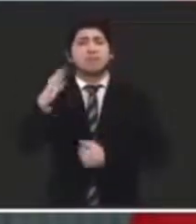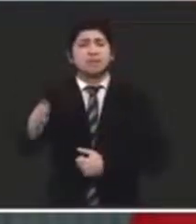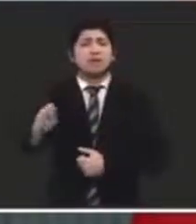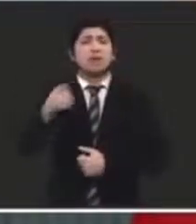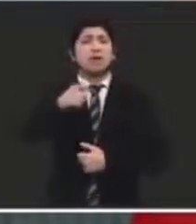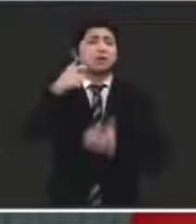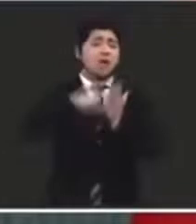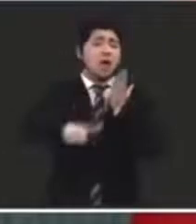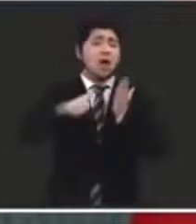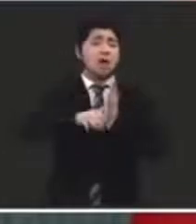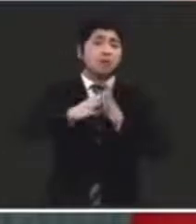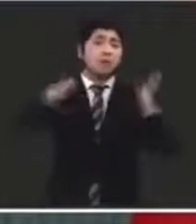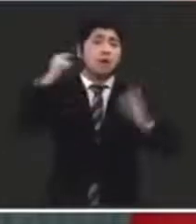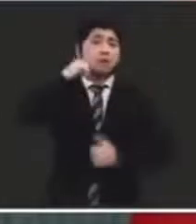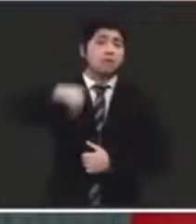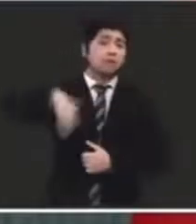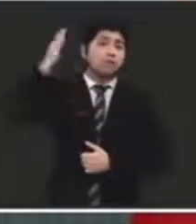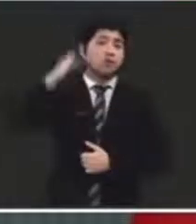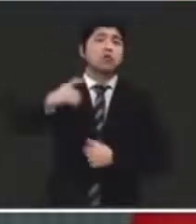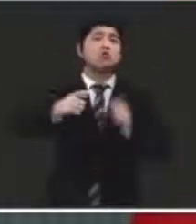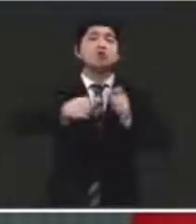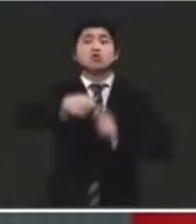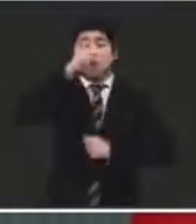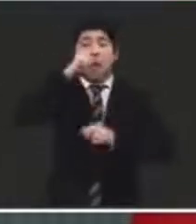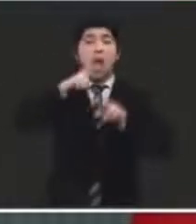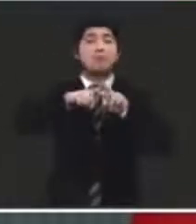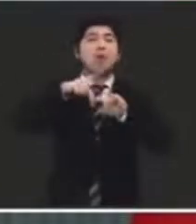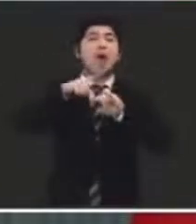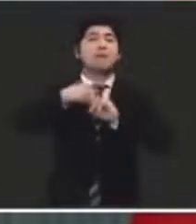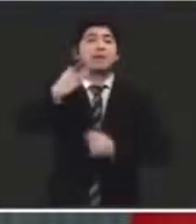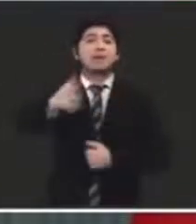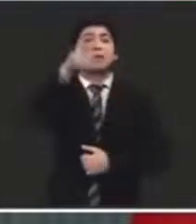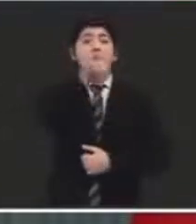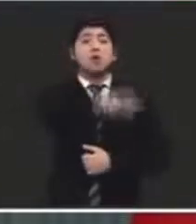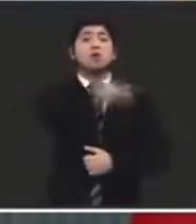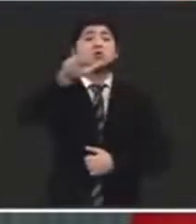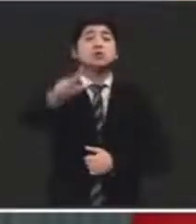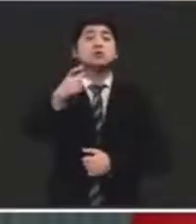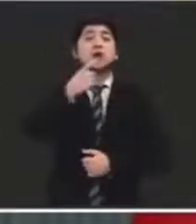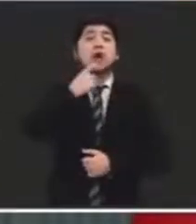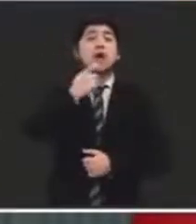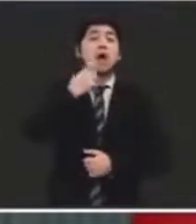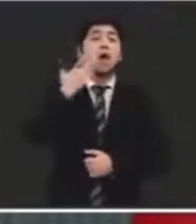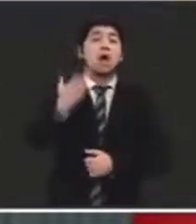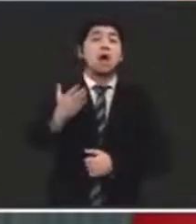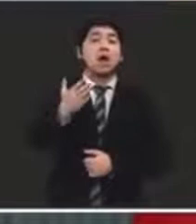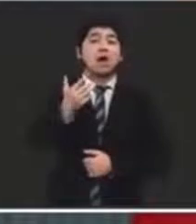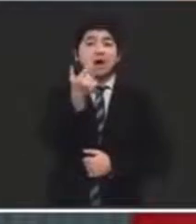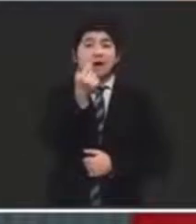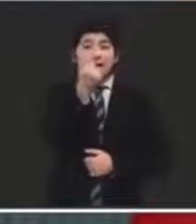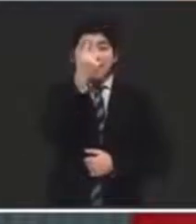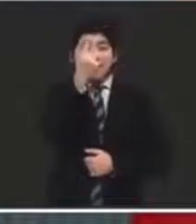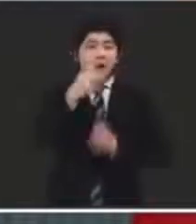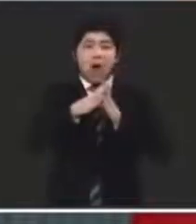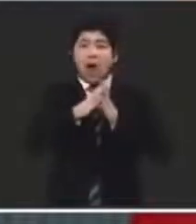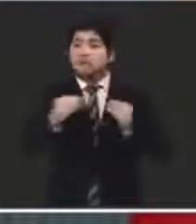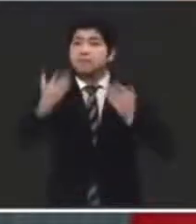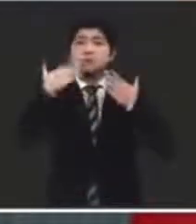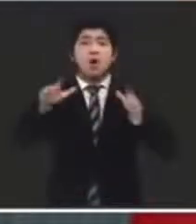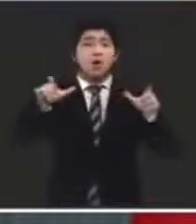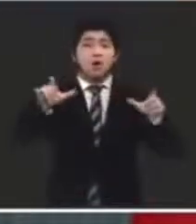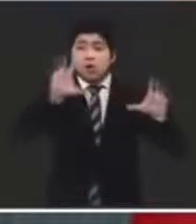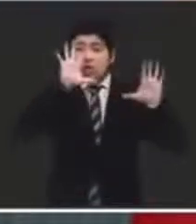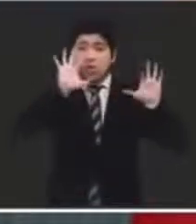yazdılar Sultan Abdülhamid 33 sene gram yer kaybetmeden